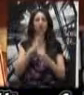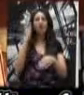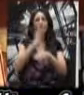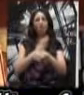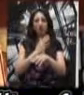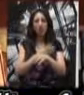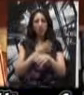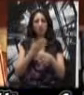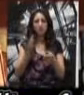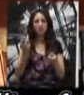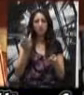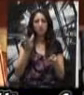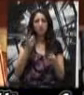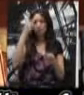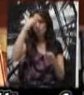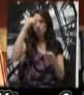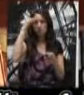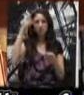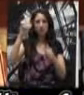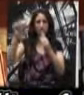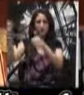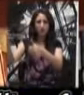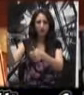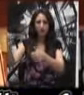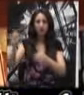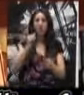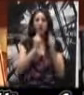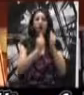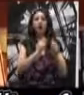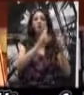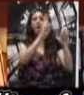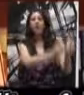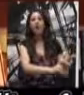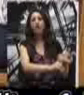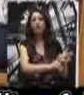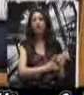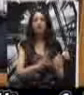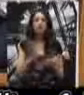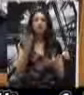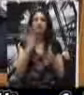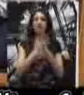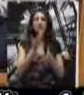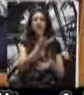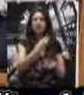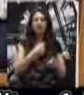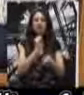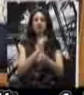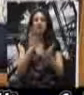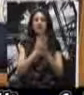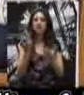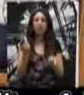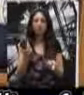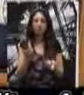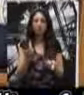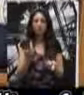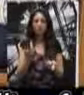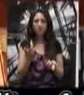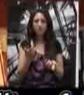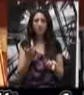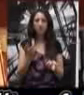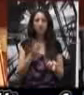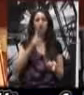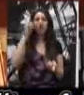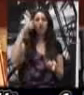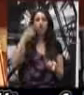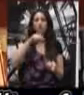يعني، وهو تعب فكان في المستشفى يعني، والعربية حجزوها. احكي لي بقى ايه حكايتك انت بقى ودخلت السجن ليه؟